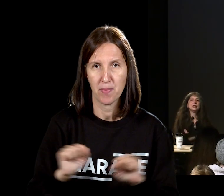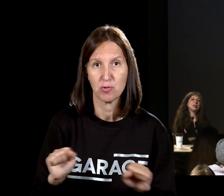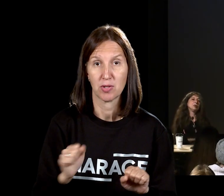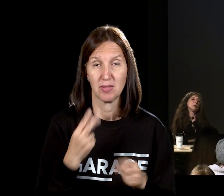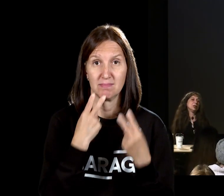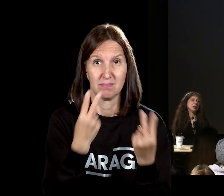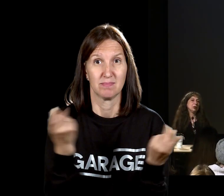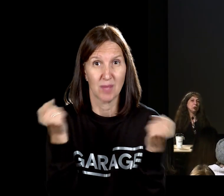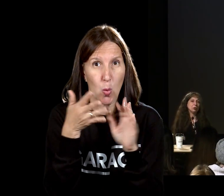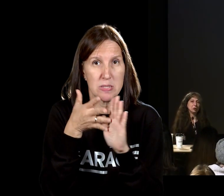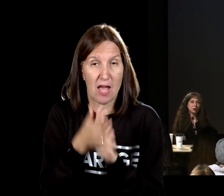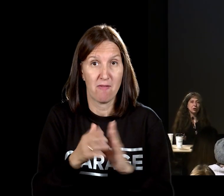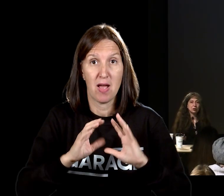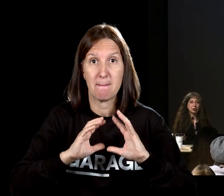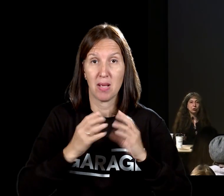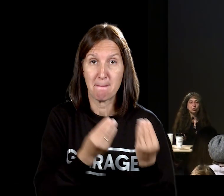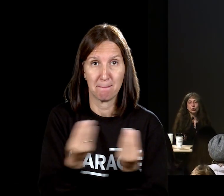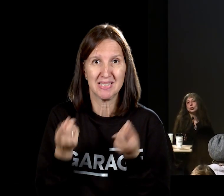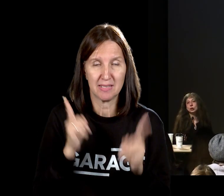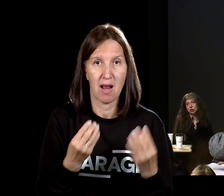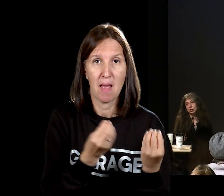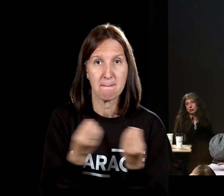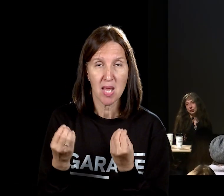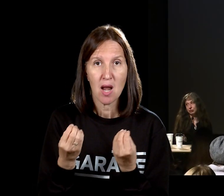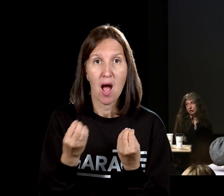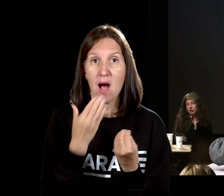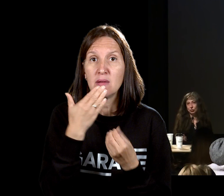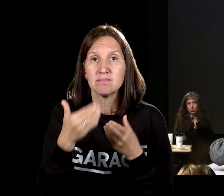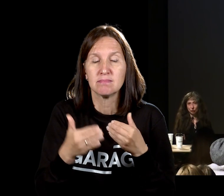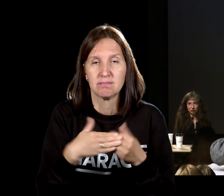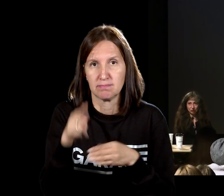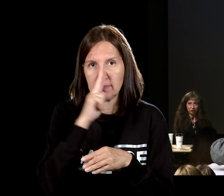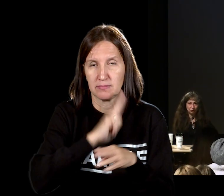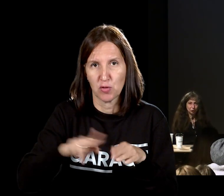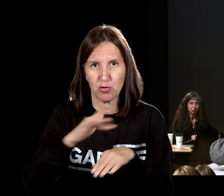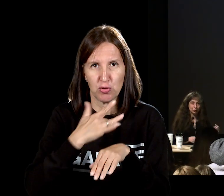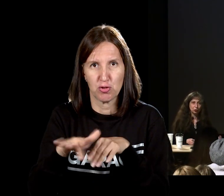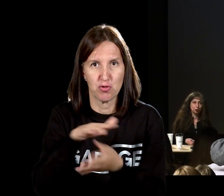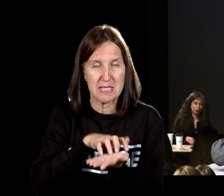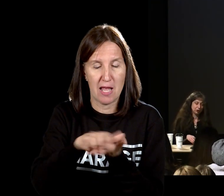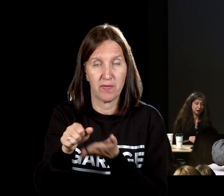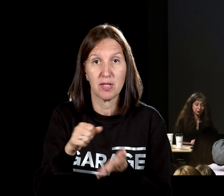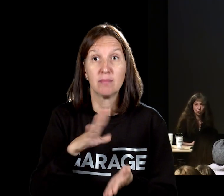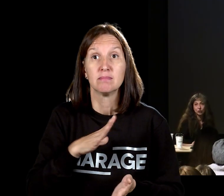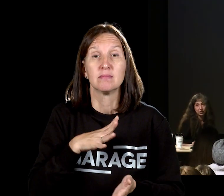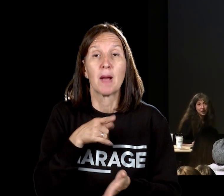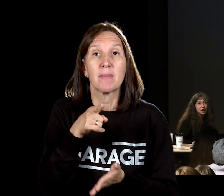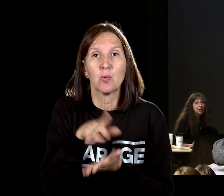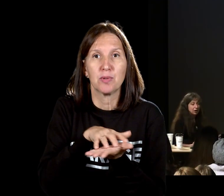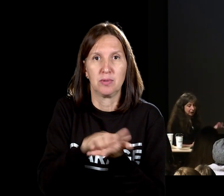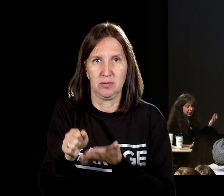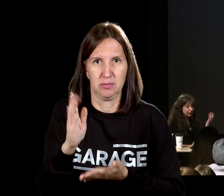узнаваемый материальный мир, возникает только в момент, когда он обречен на исчезновение, возникает только вот за минуту до того, как он превратится в